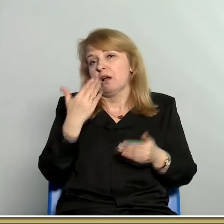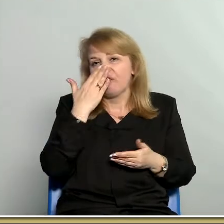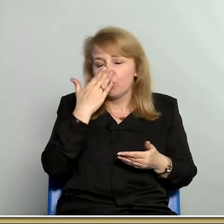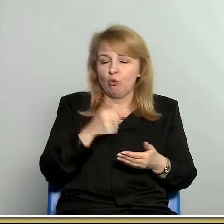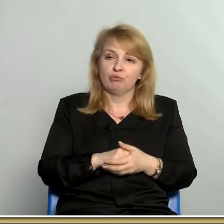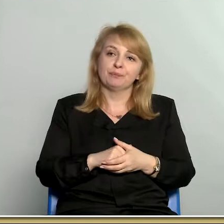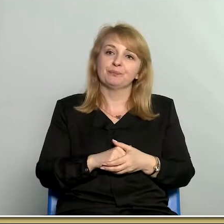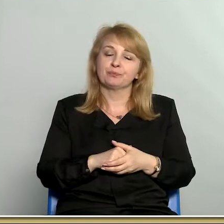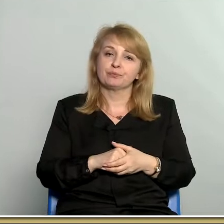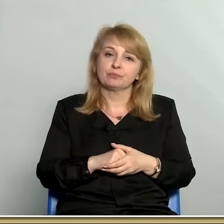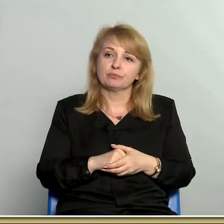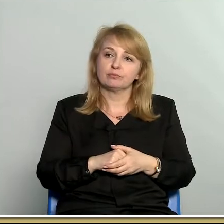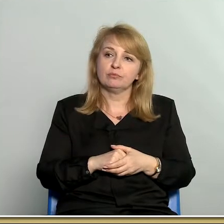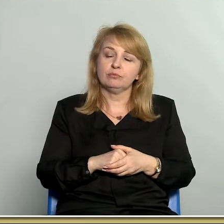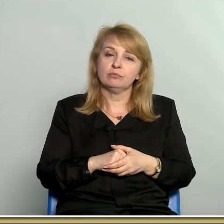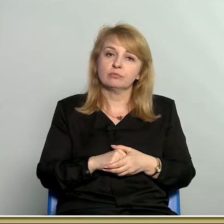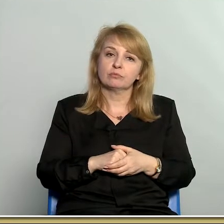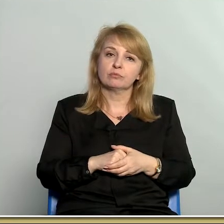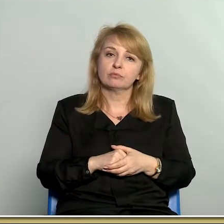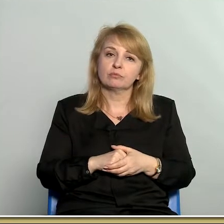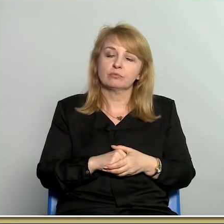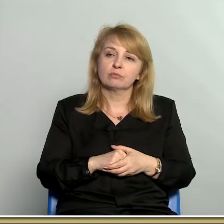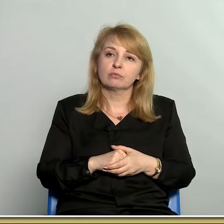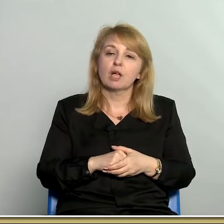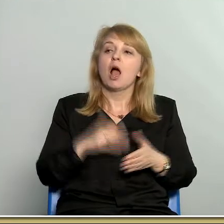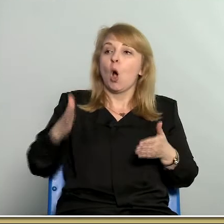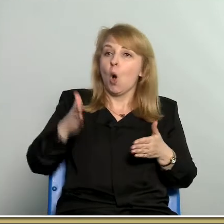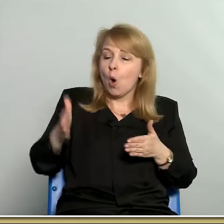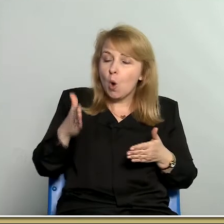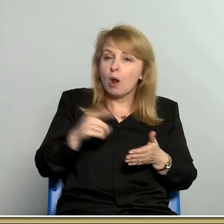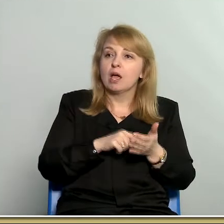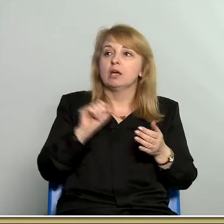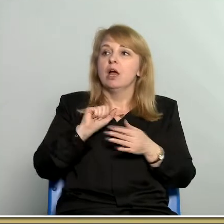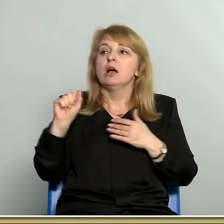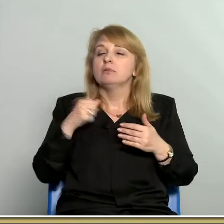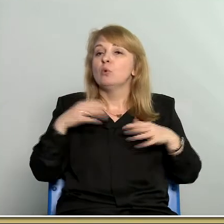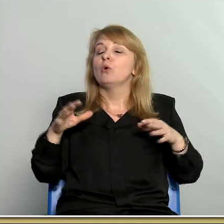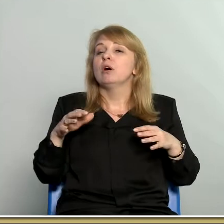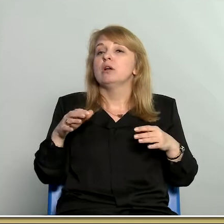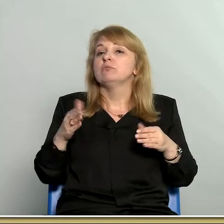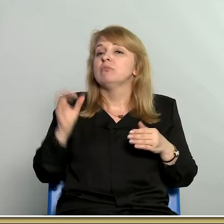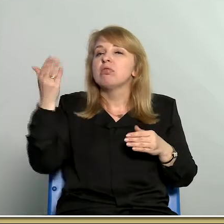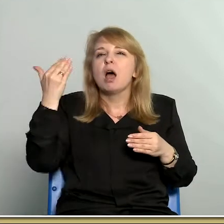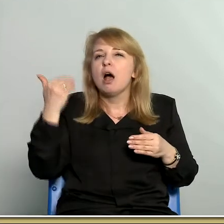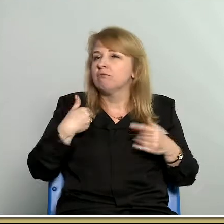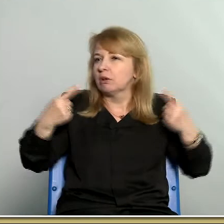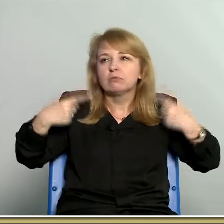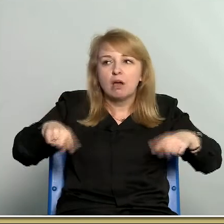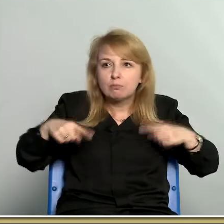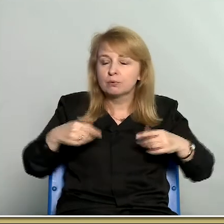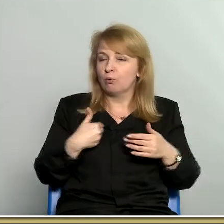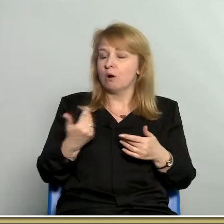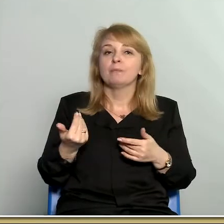programu. Jeżeli chodzi o kolej, to tak jak mówiłam na początku, kolei w ogóle nie mieliśmy i chcieliśmy